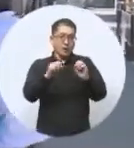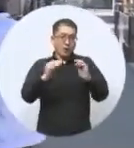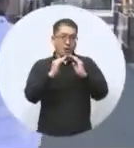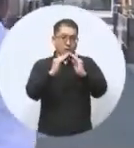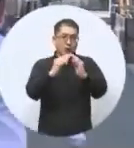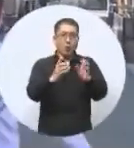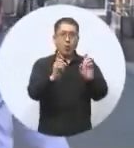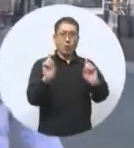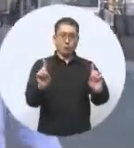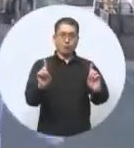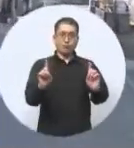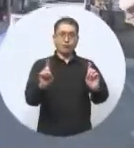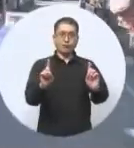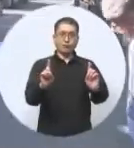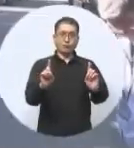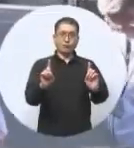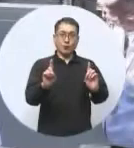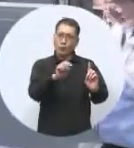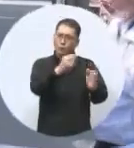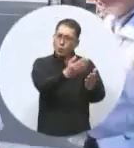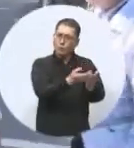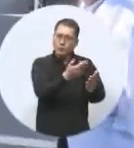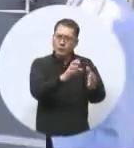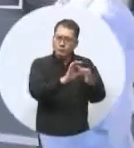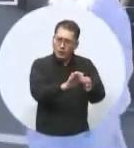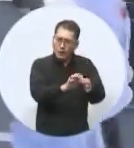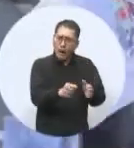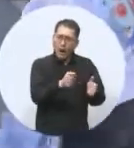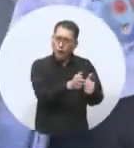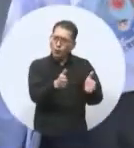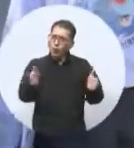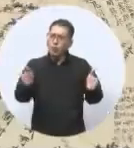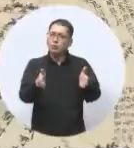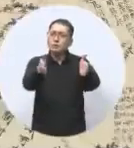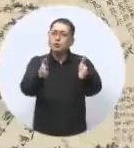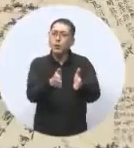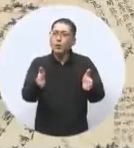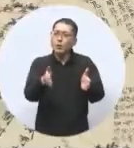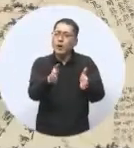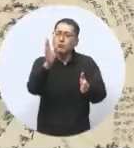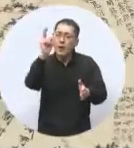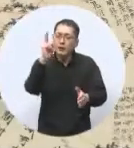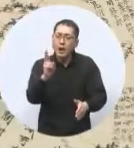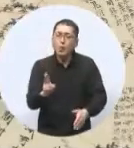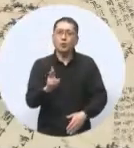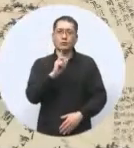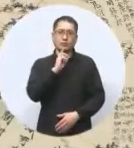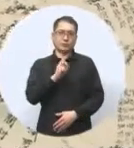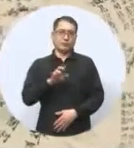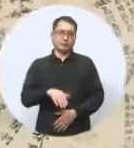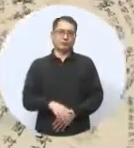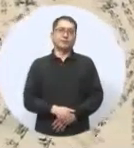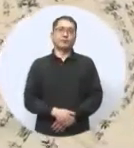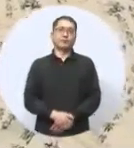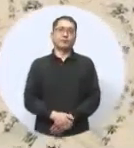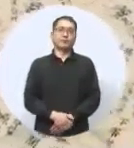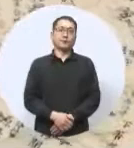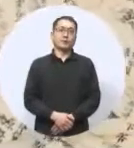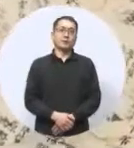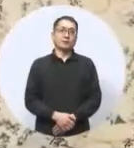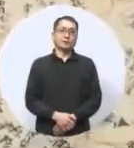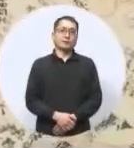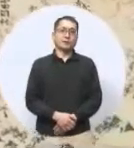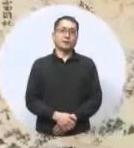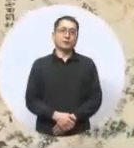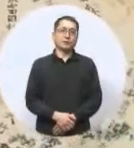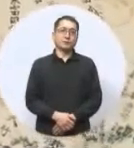ども、この間がこう残ってますんで、それでこの道幅がこれぐらいであろうと。これがずっと大山でね。 こっち